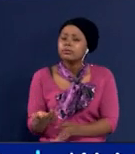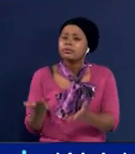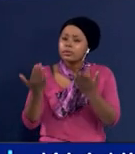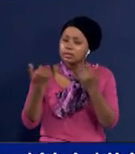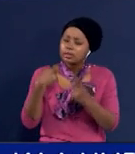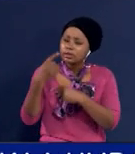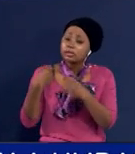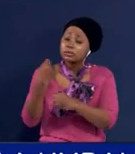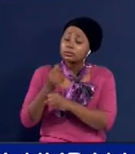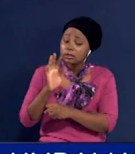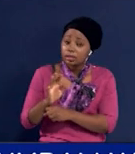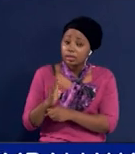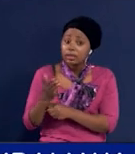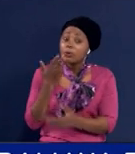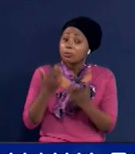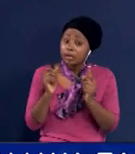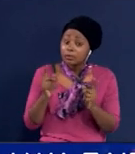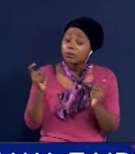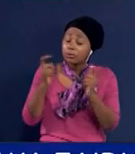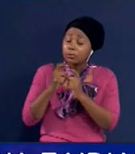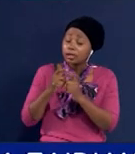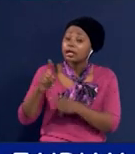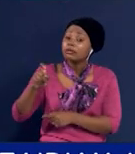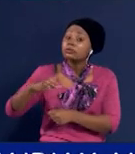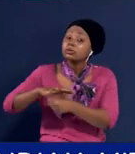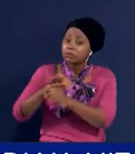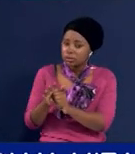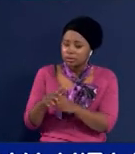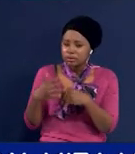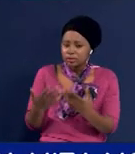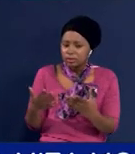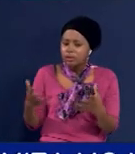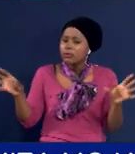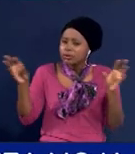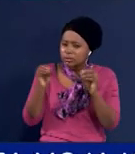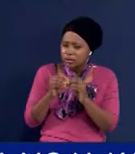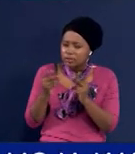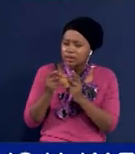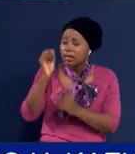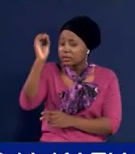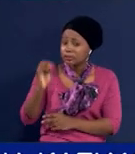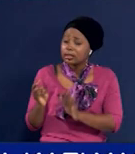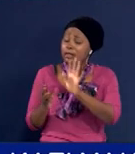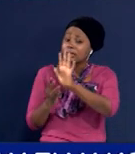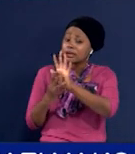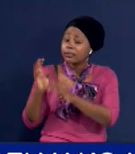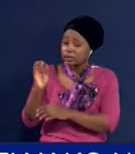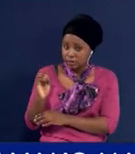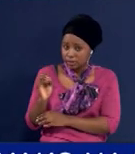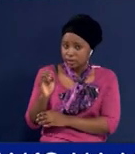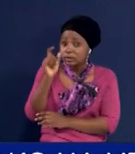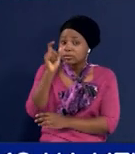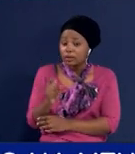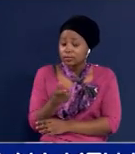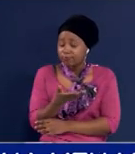na shughuli zake, ukimpima unakuta na virusi vya korona. Kwa ukijumlisha unakuwa kama na 80% ya watu ambao either